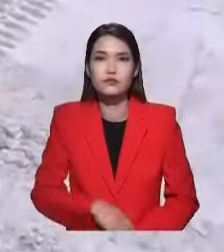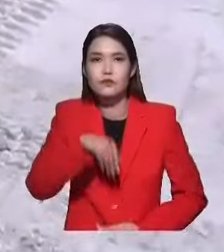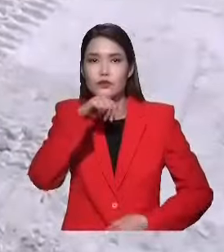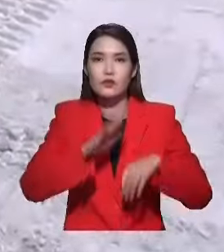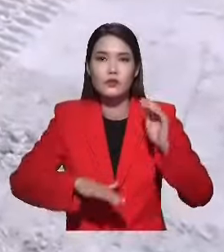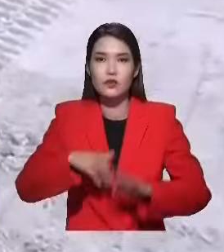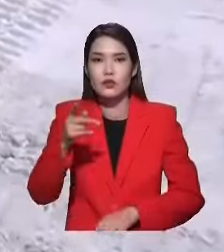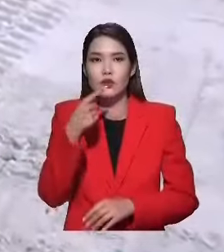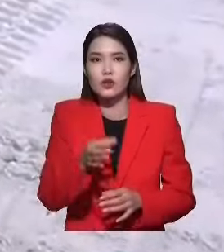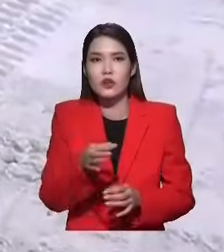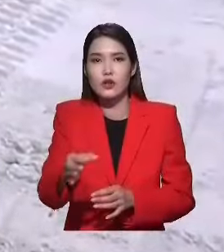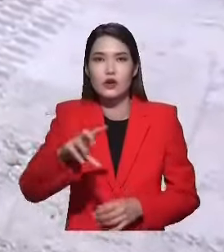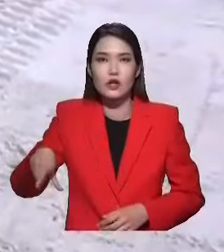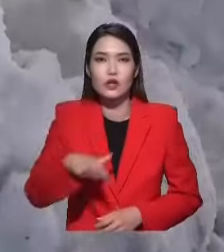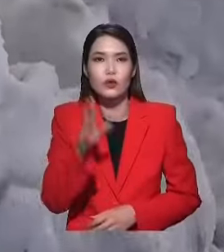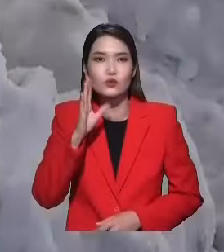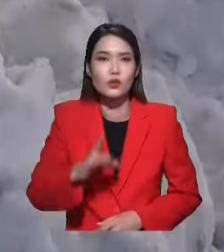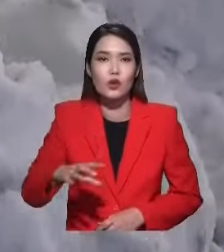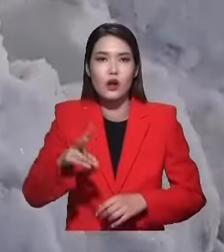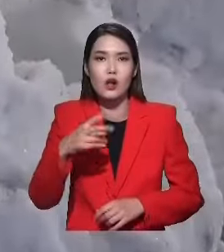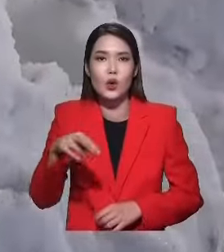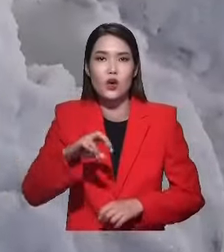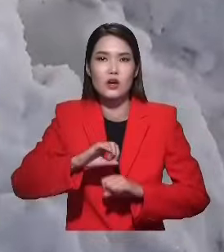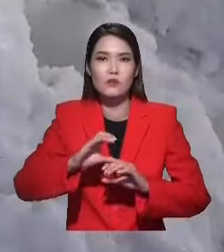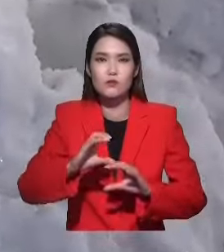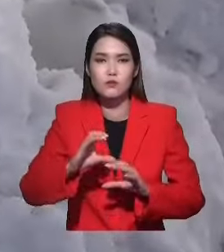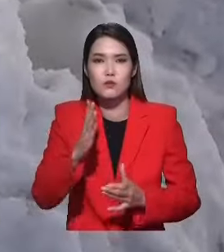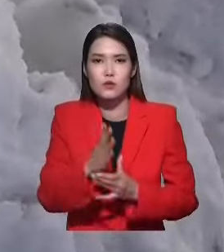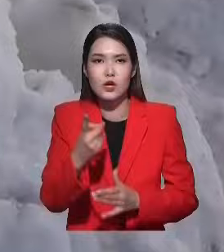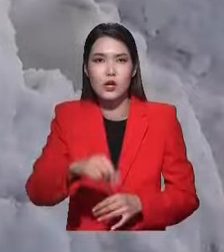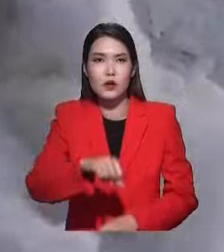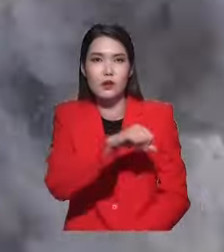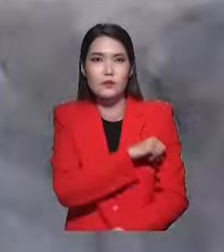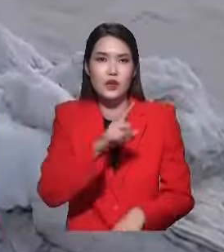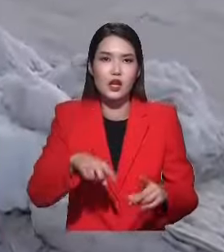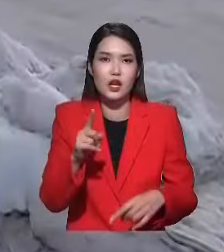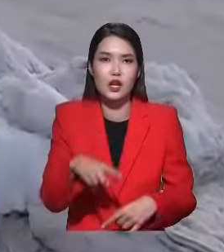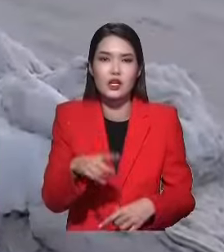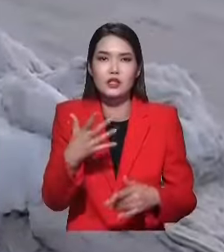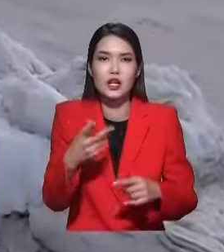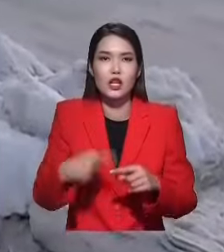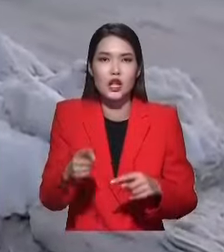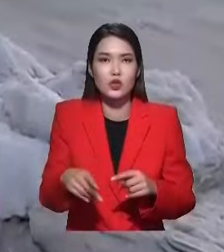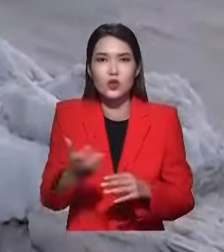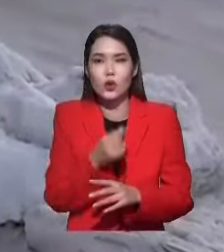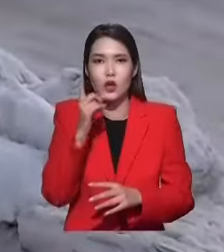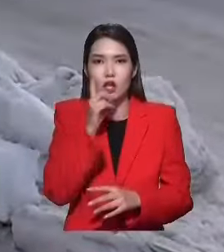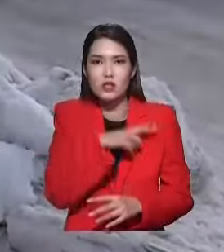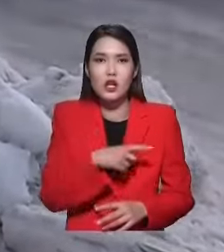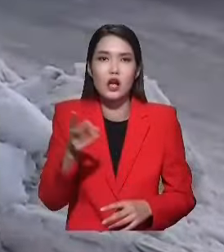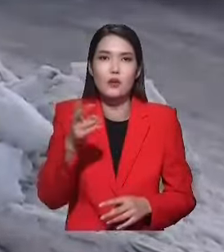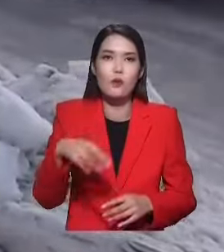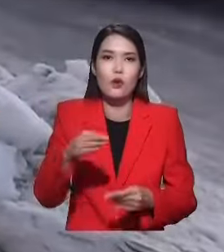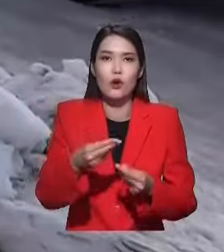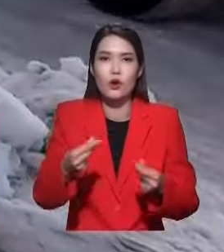Мамандардың айтуынша, өңірдегі өзен көлдердің мұзы қалың, тіпті кей жерде 1 метрге дейін жетеді. Егер тезірек құтылмаса, сең жүрген кезде мұз